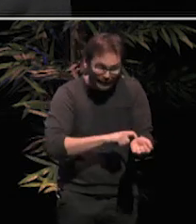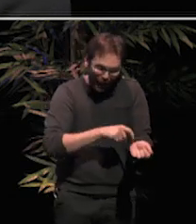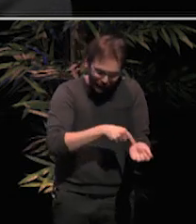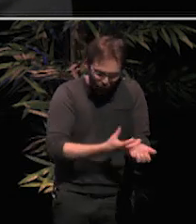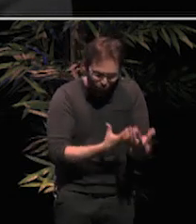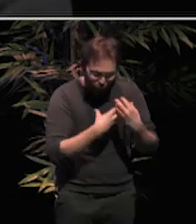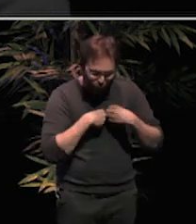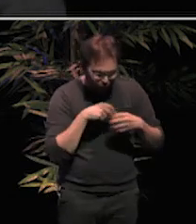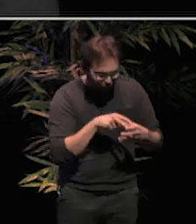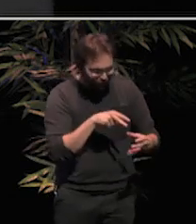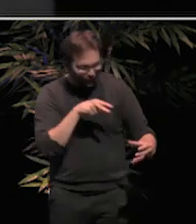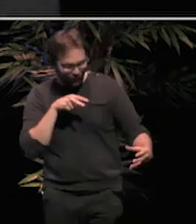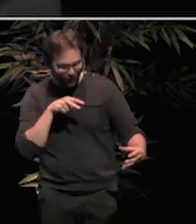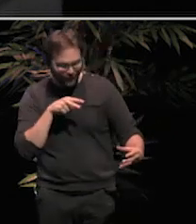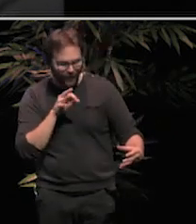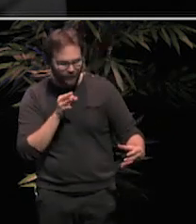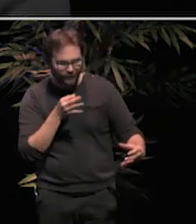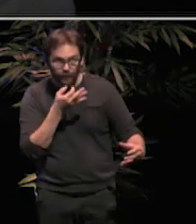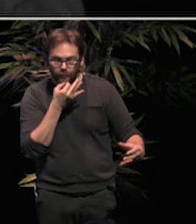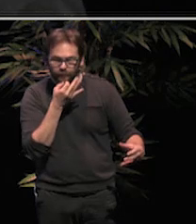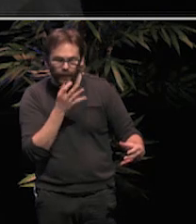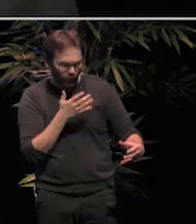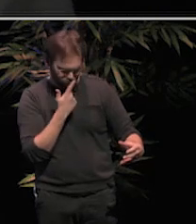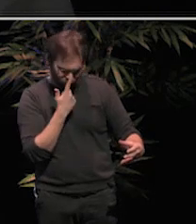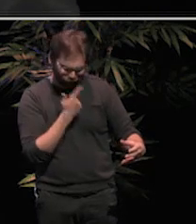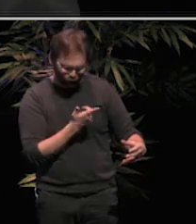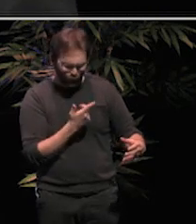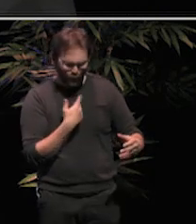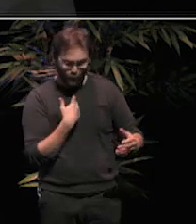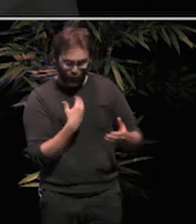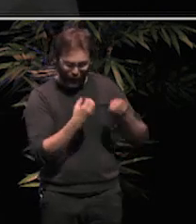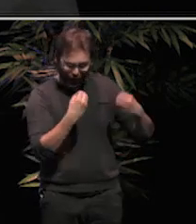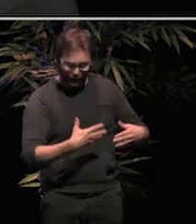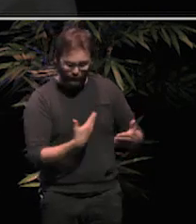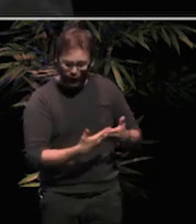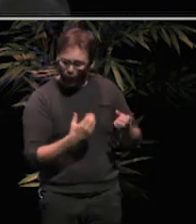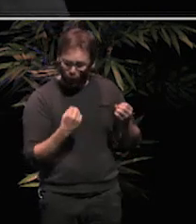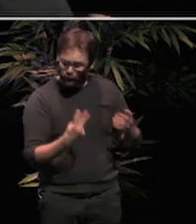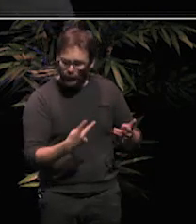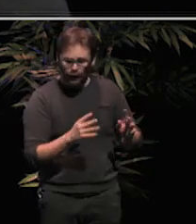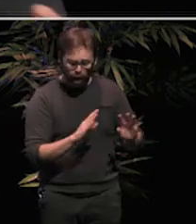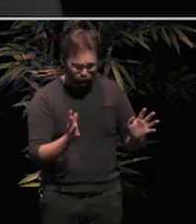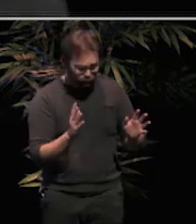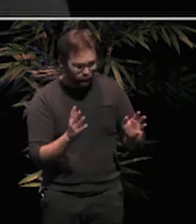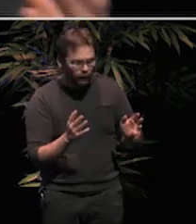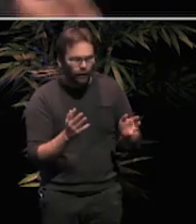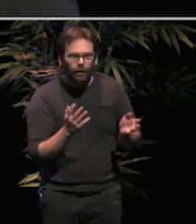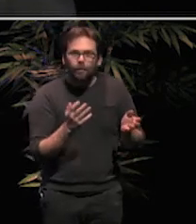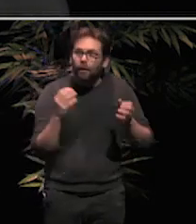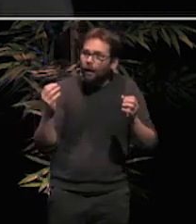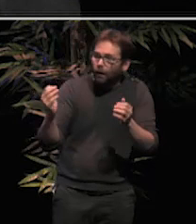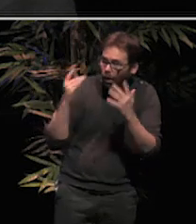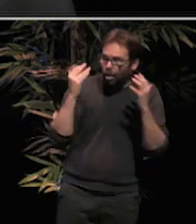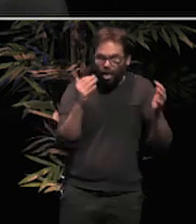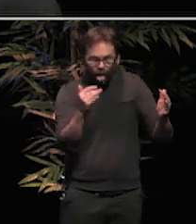essayer de prendre un peu de recul et de se dire j'ai ça qui m'arrive, j'ai des éléments extérieurs,